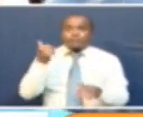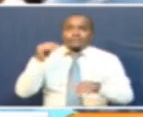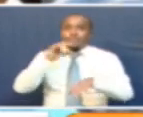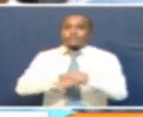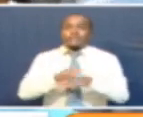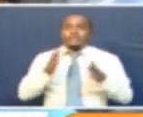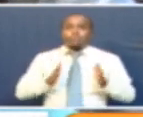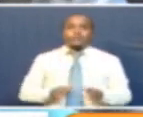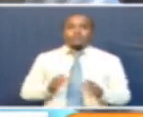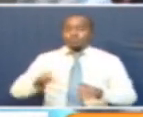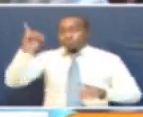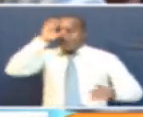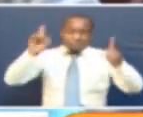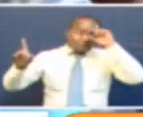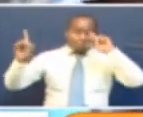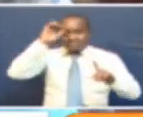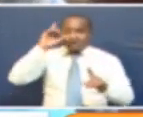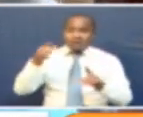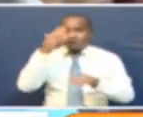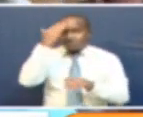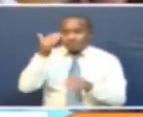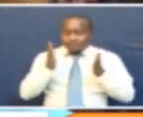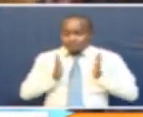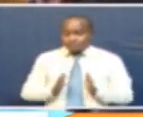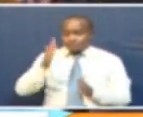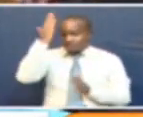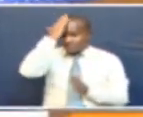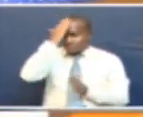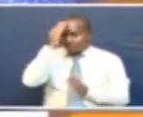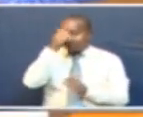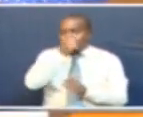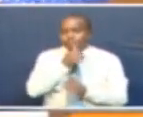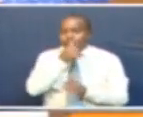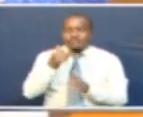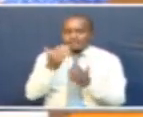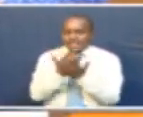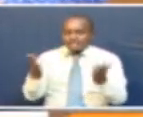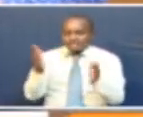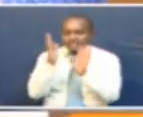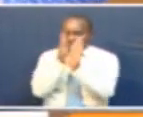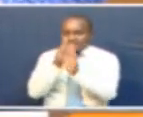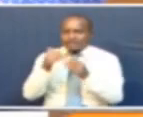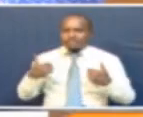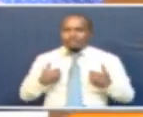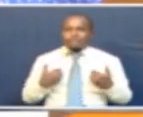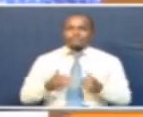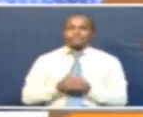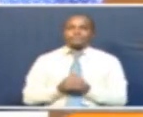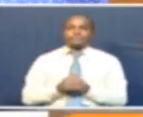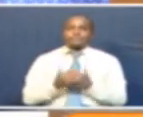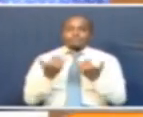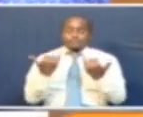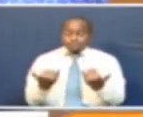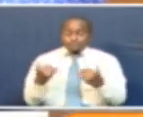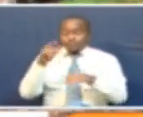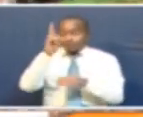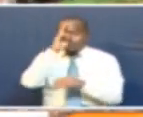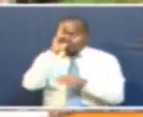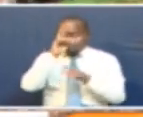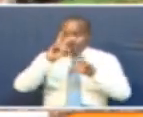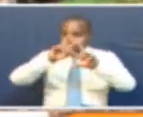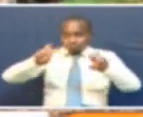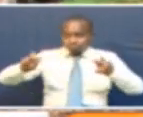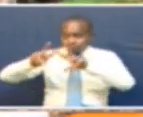kierere. Juu mtu mpole anaficha siri zake. Kwa sasa mume huyo anatafutwa na polisi baada